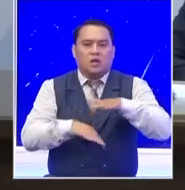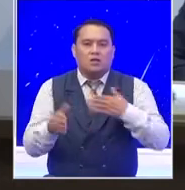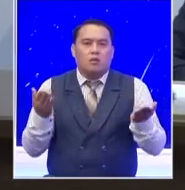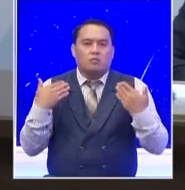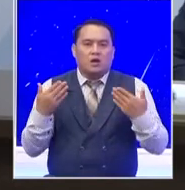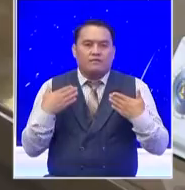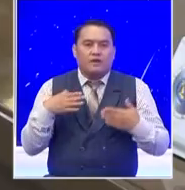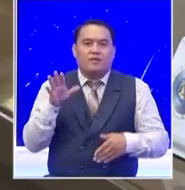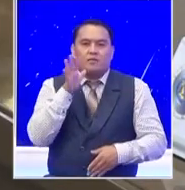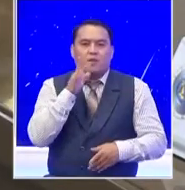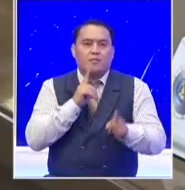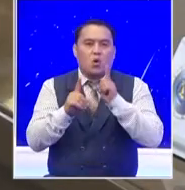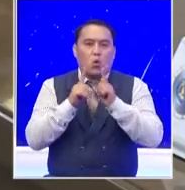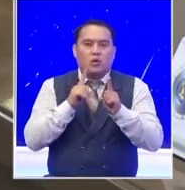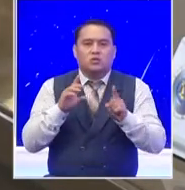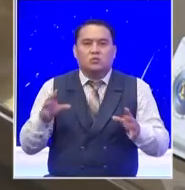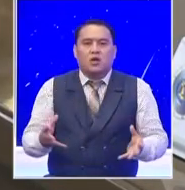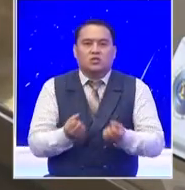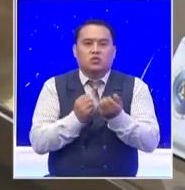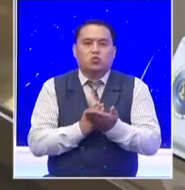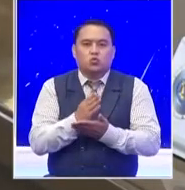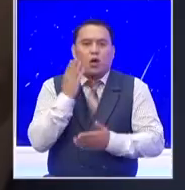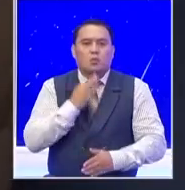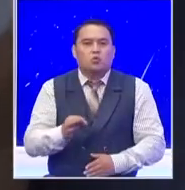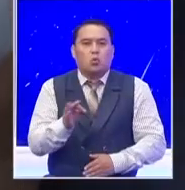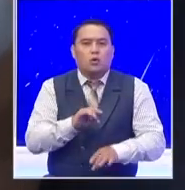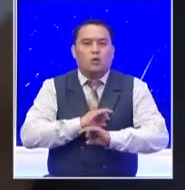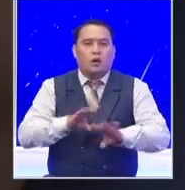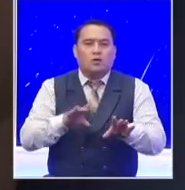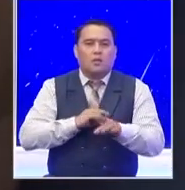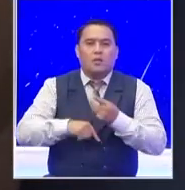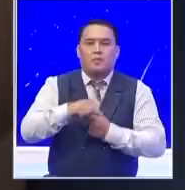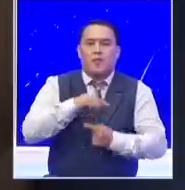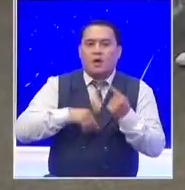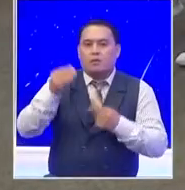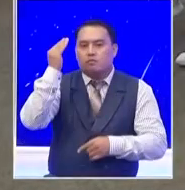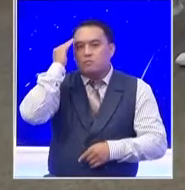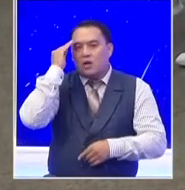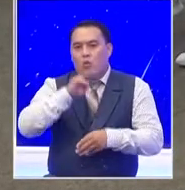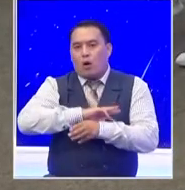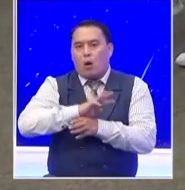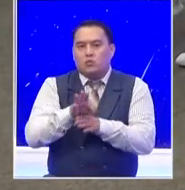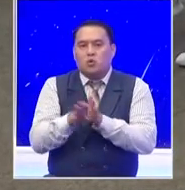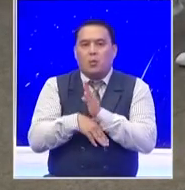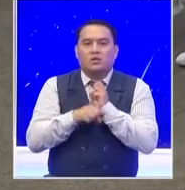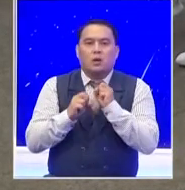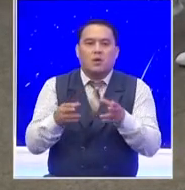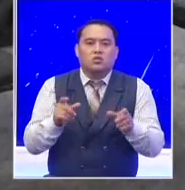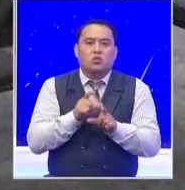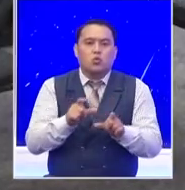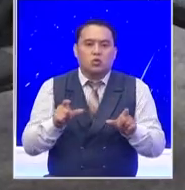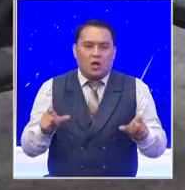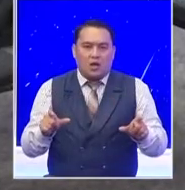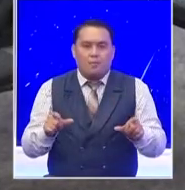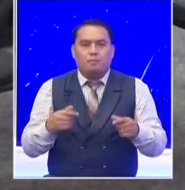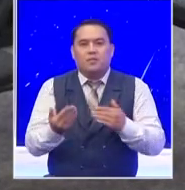прошедшем брифинге представители ДЧС Алматинской области рассказали о предпринимаемых ими мерах по обеспечению безопасности отдыхающих